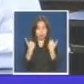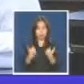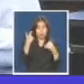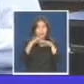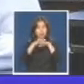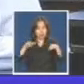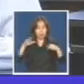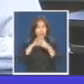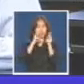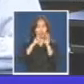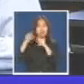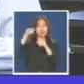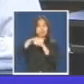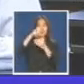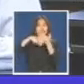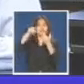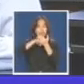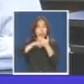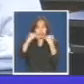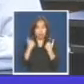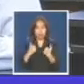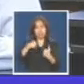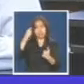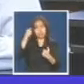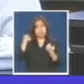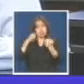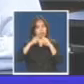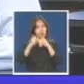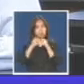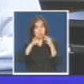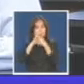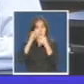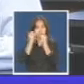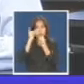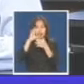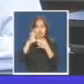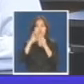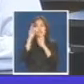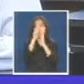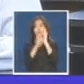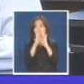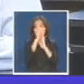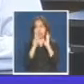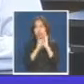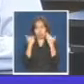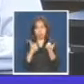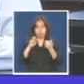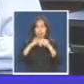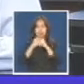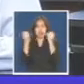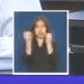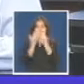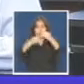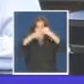ตั้งครับซึ่งขณะนี้ปัญหาที่อาจจะยังติดขัดอยู่ก็คือเรื่องของกฎหมายของกฎหมายลูกน